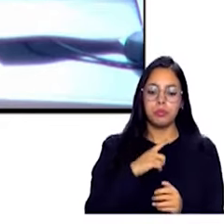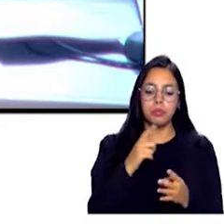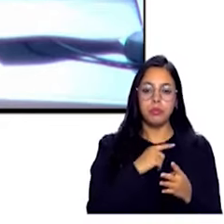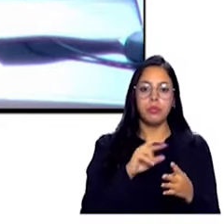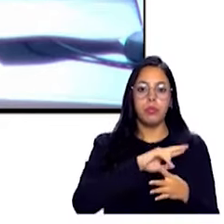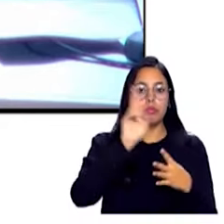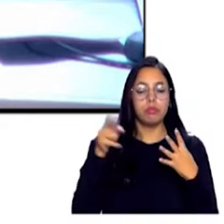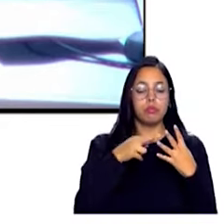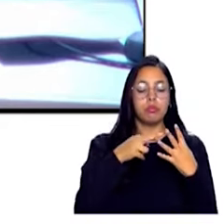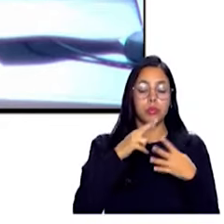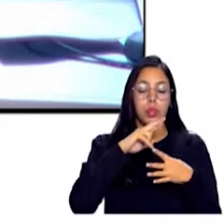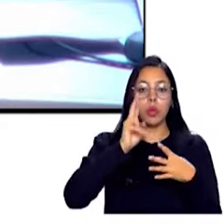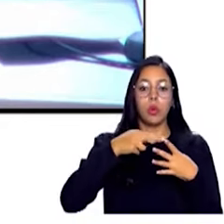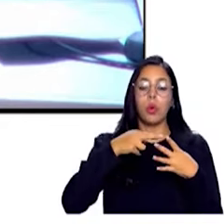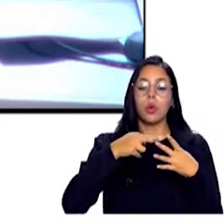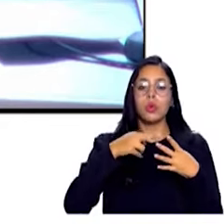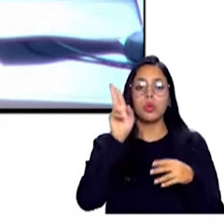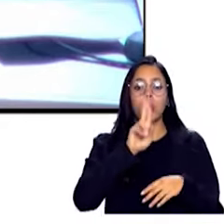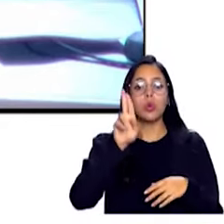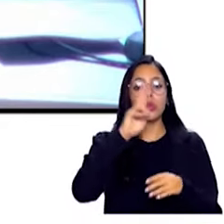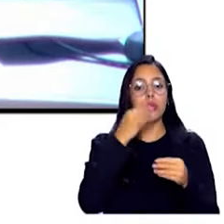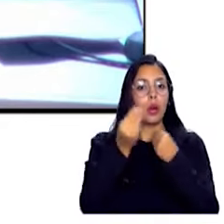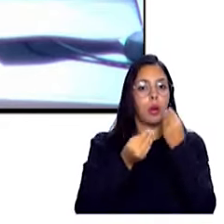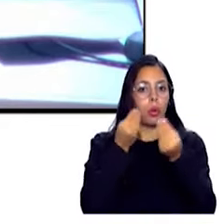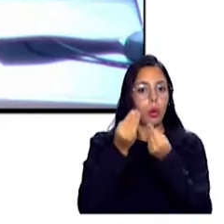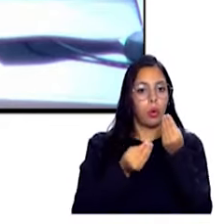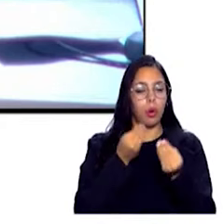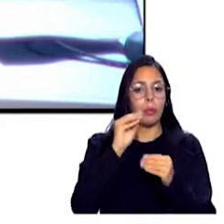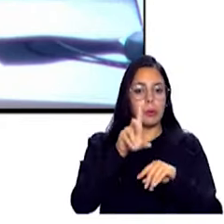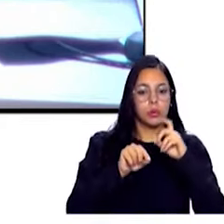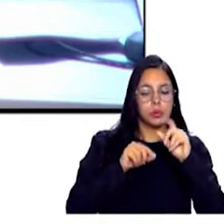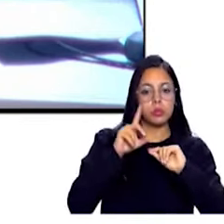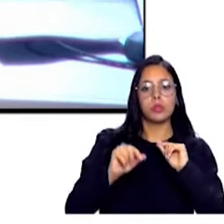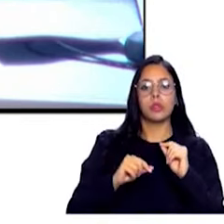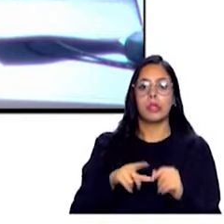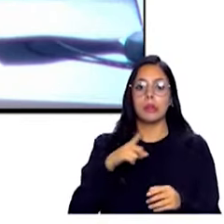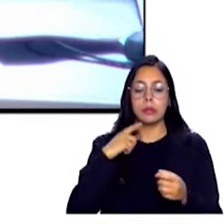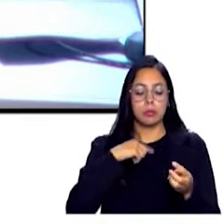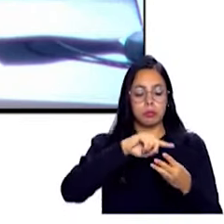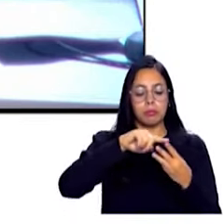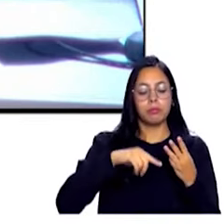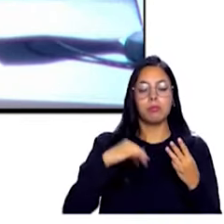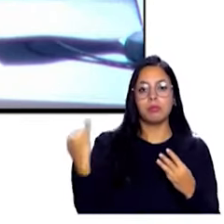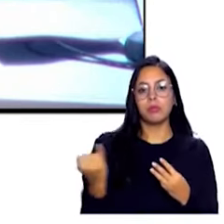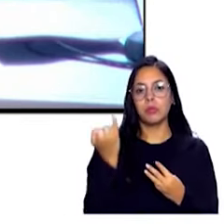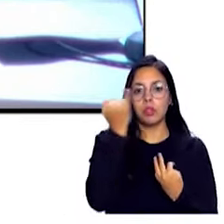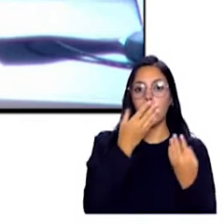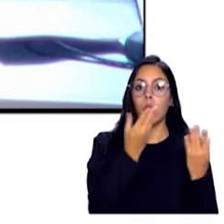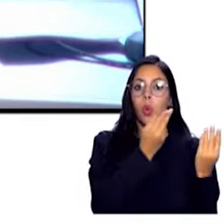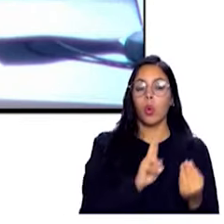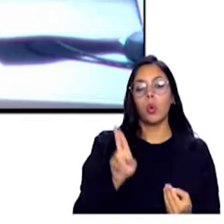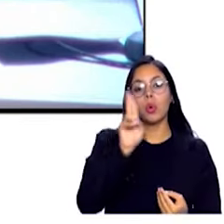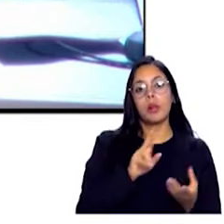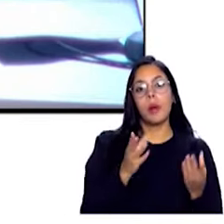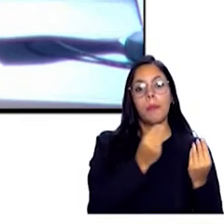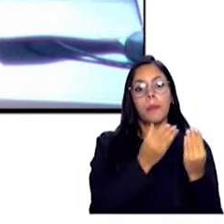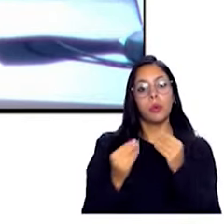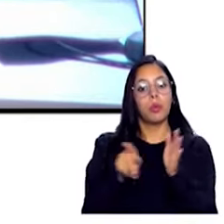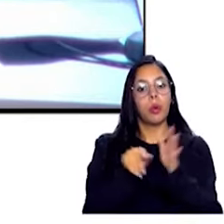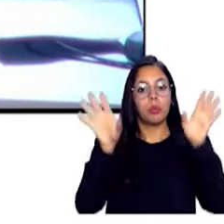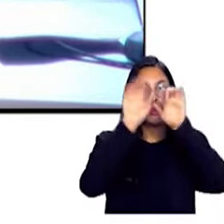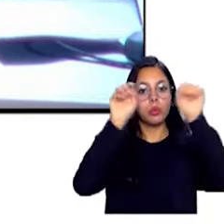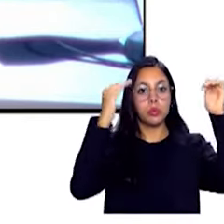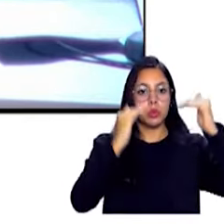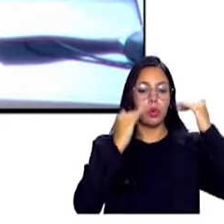on en a ICI trois qui sont généralement utilisés dans les cours suprêmes le Premier crre est un